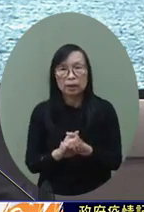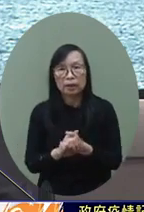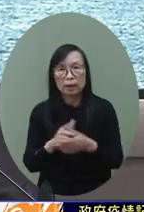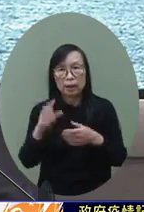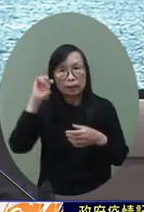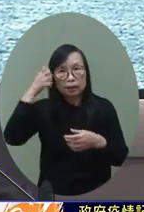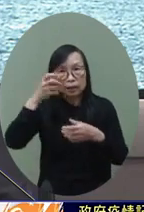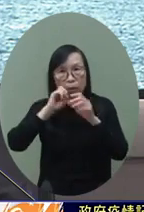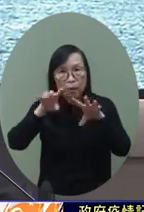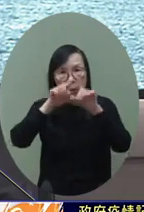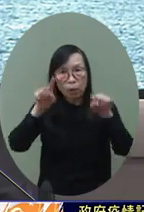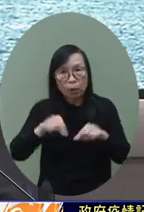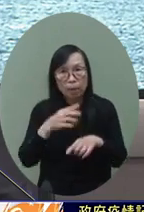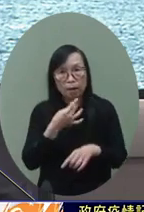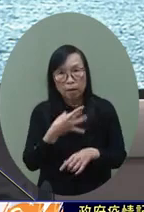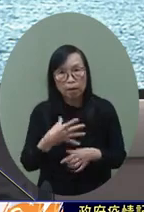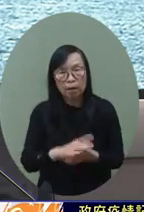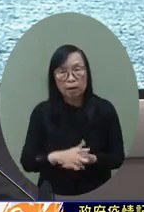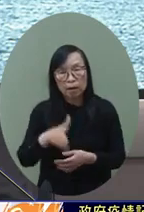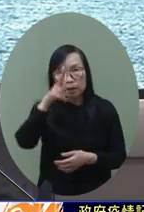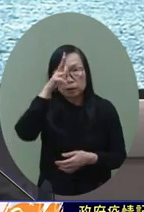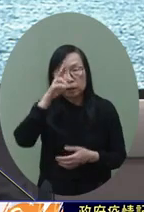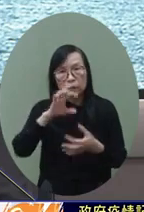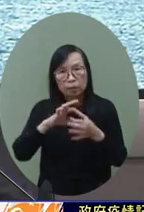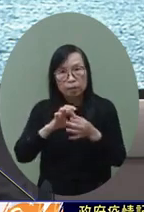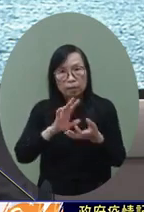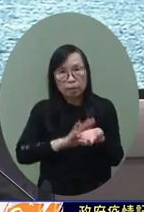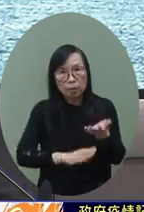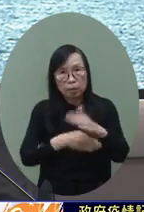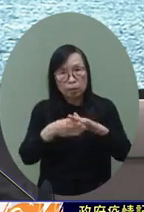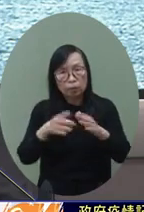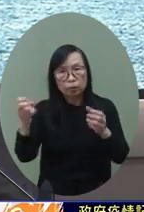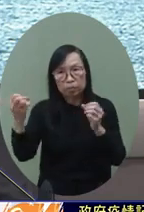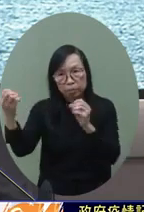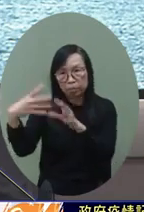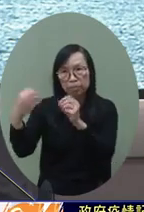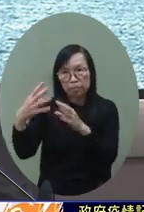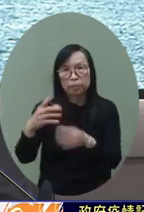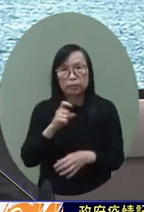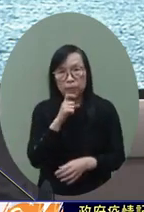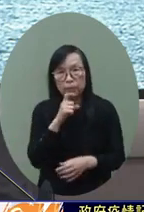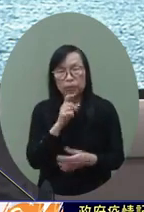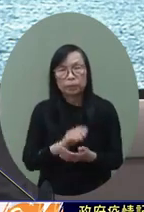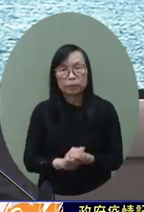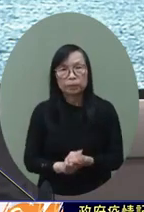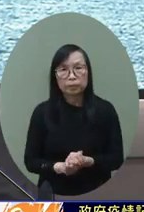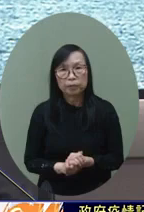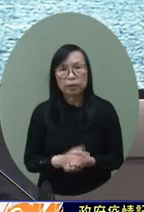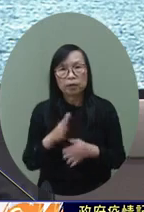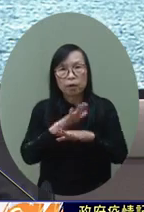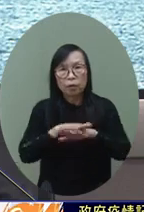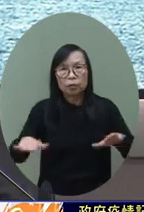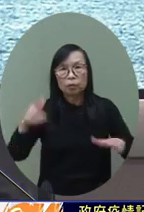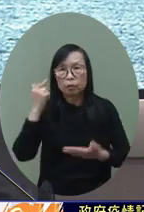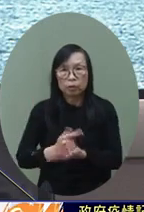研究報告啦，但係咧就即係政府相關嘅部門都係會緊密同佢哋溝通。咁我哋都覺得個安全性係重